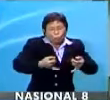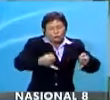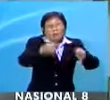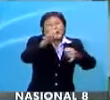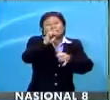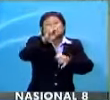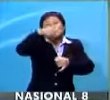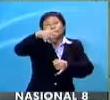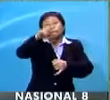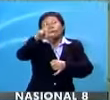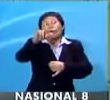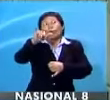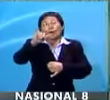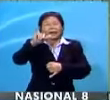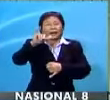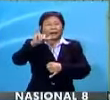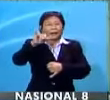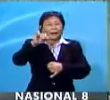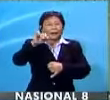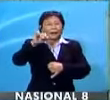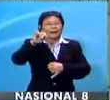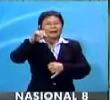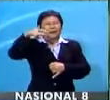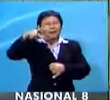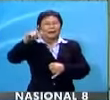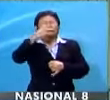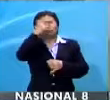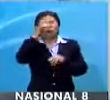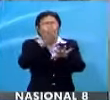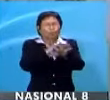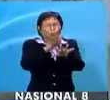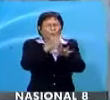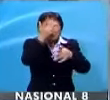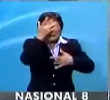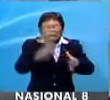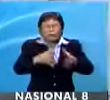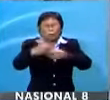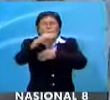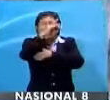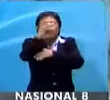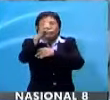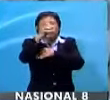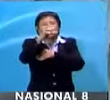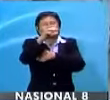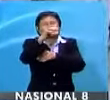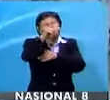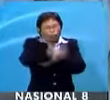jalan memandangkanata jumlah pesakit luar setiap hari adalah seramai 800